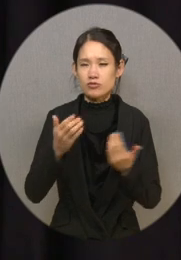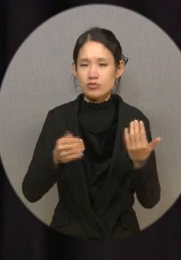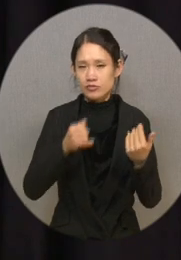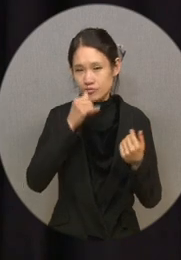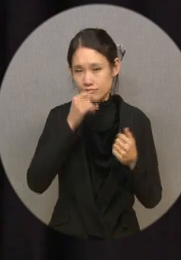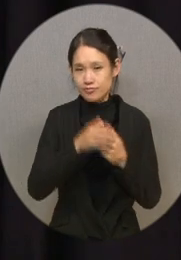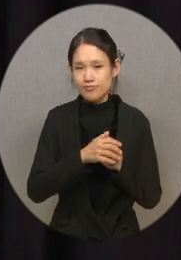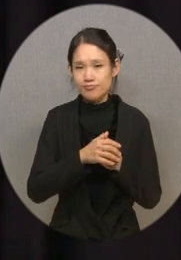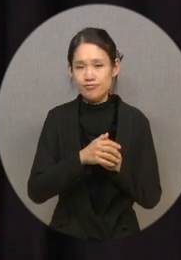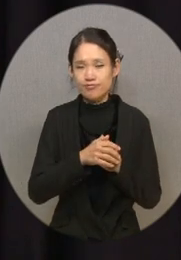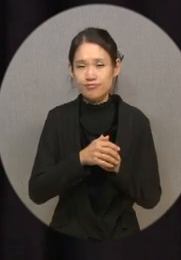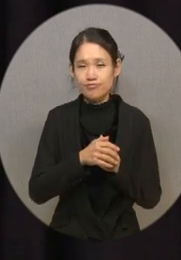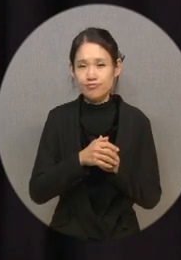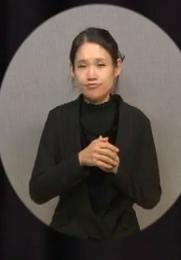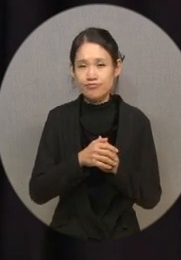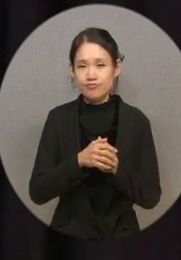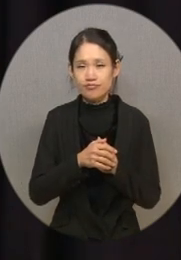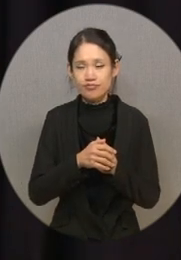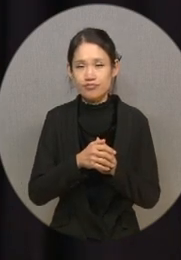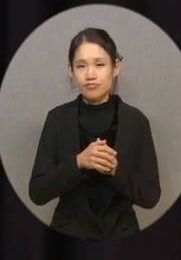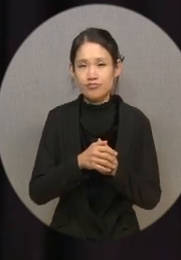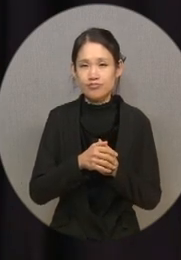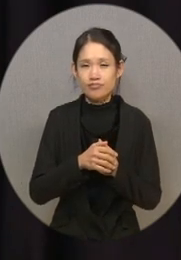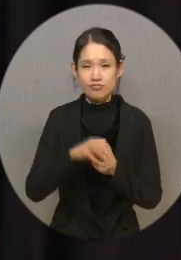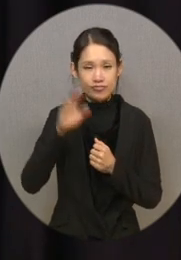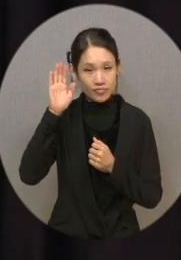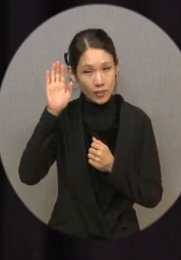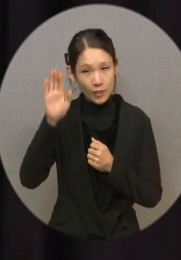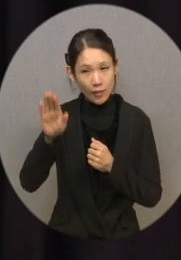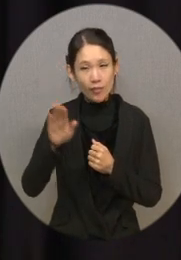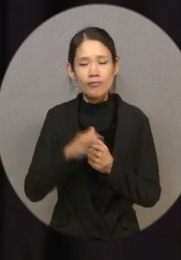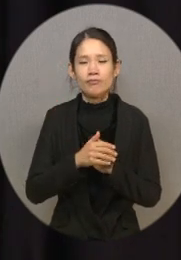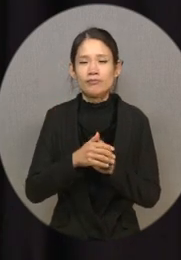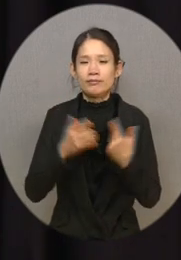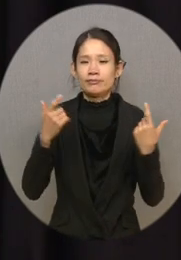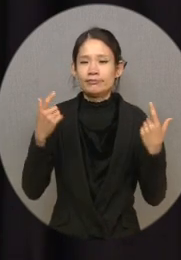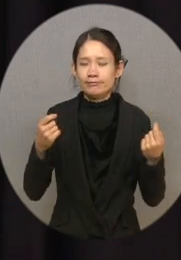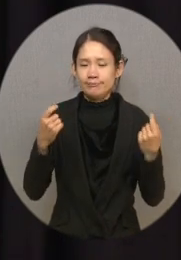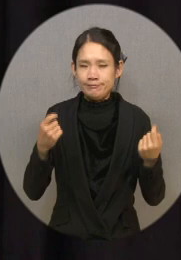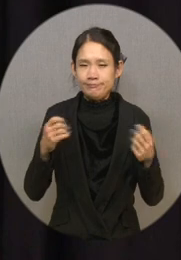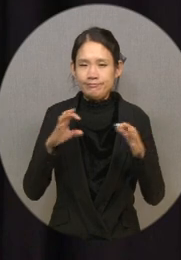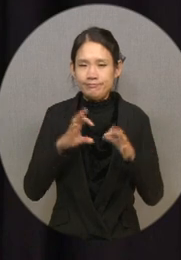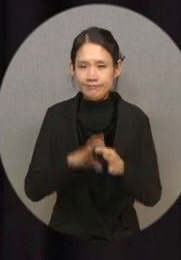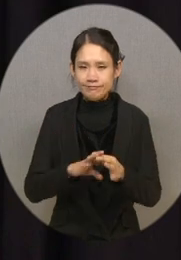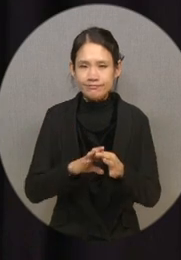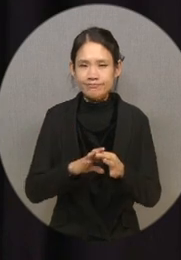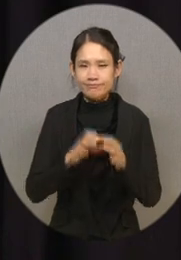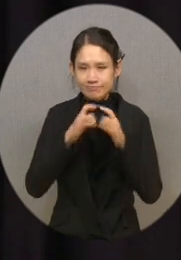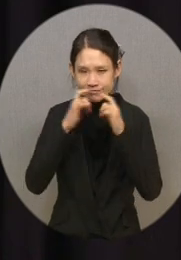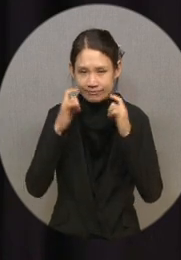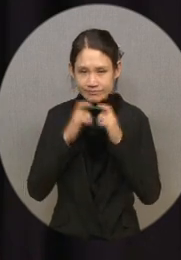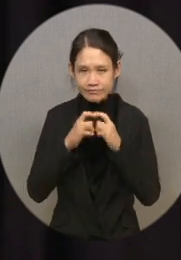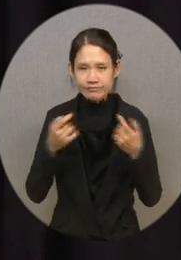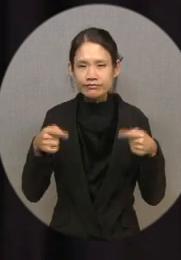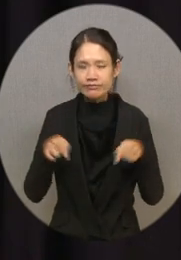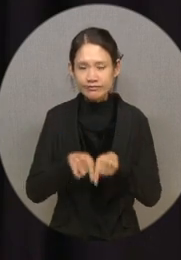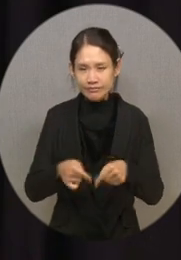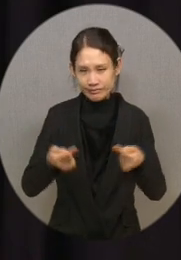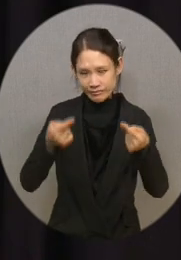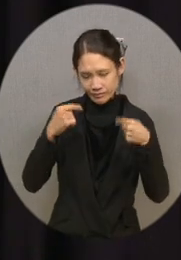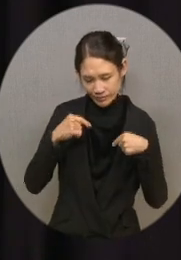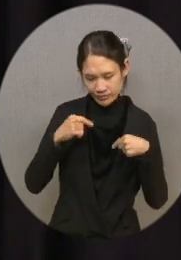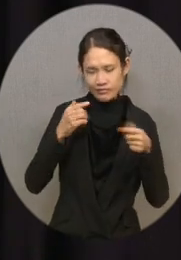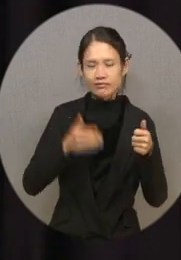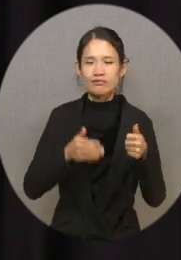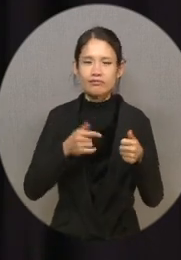있고요. 이제 그 앞으로 이런 데 있어서 이제 민간들이 좀 많이 참여를 부탁드리고 싶은